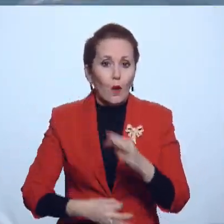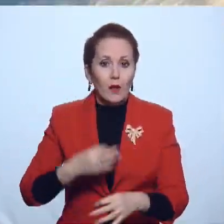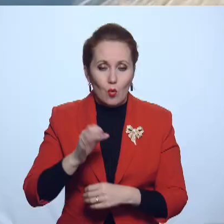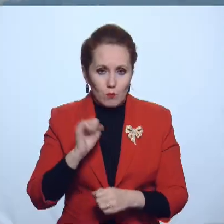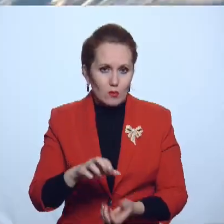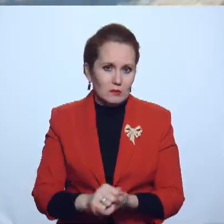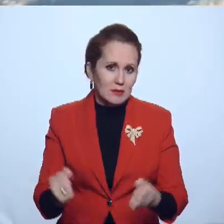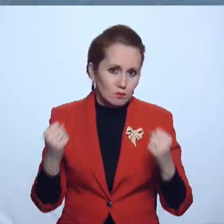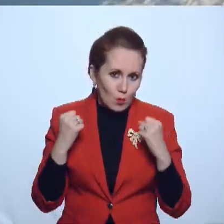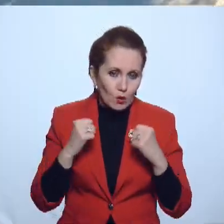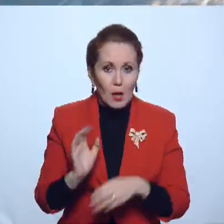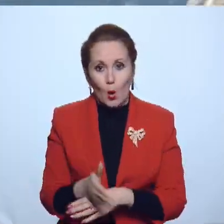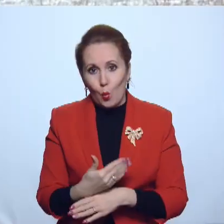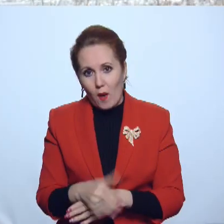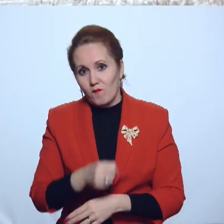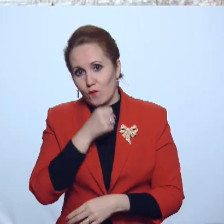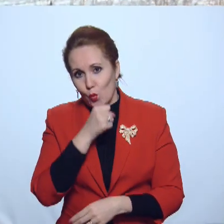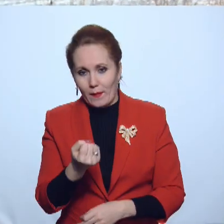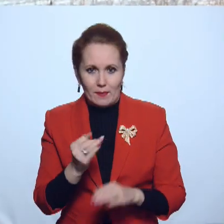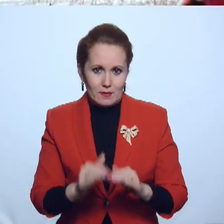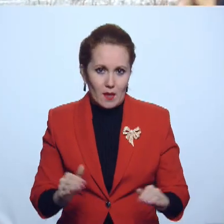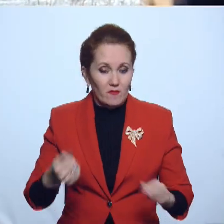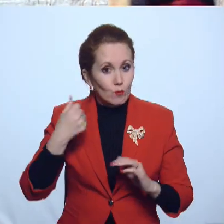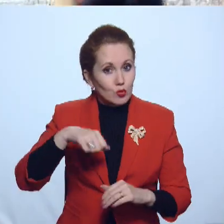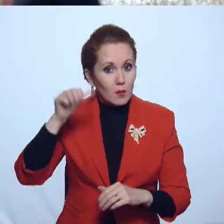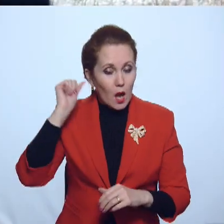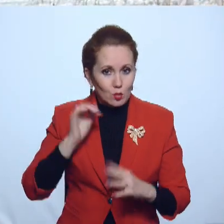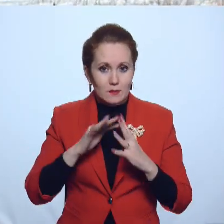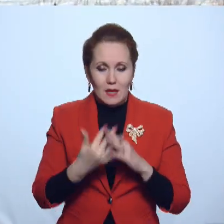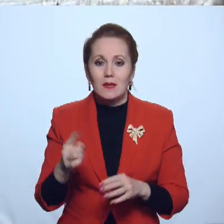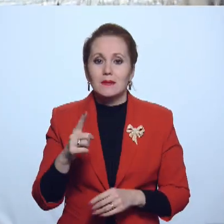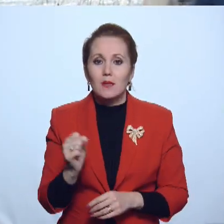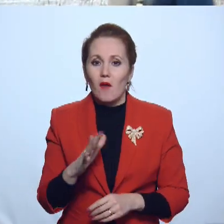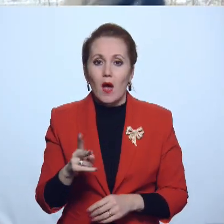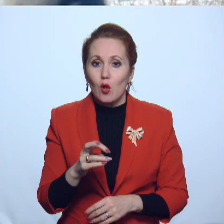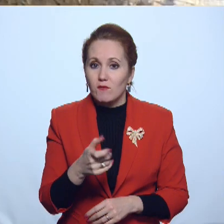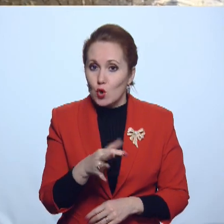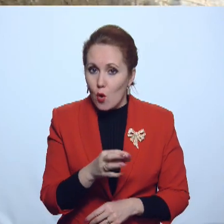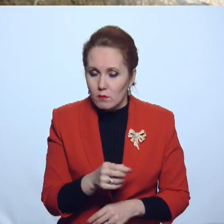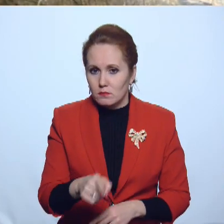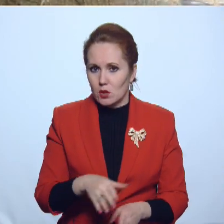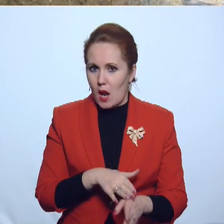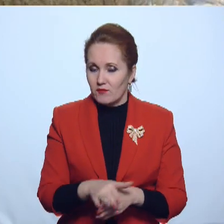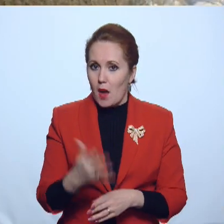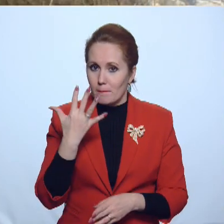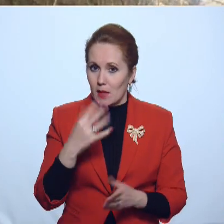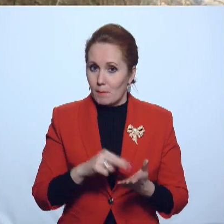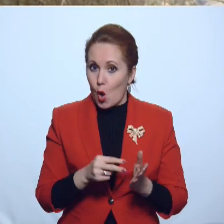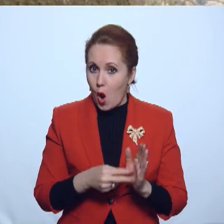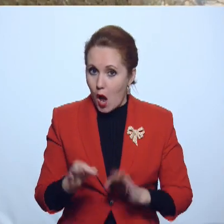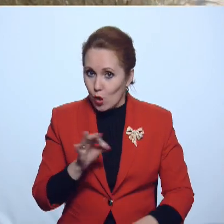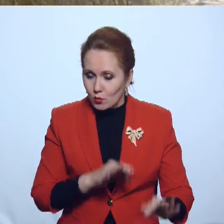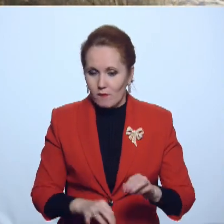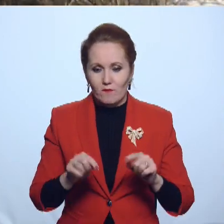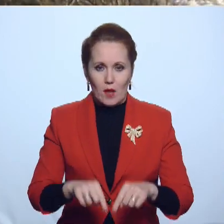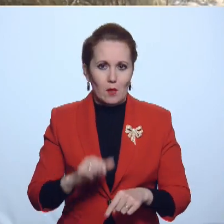заниматься спортом, гулять и взрослые дети. В прошлом году в поселении Завьяловское, куда относятся и Пычанки, реализовали 5 проектов. В этом